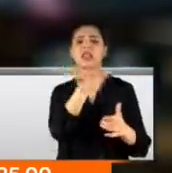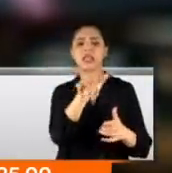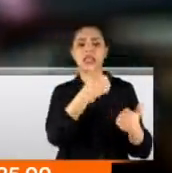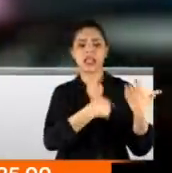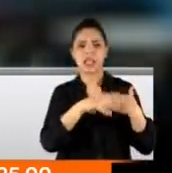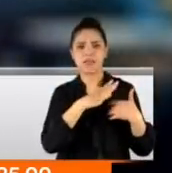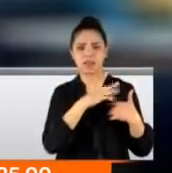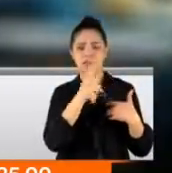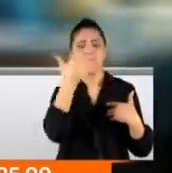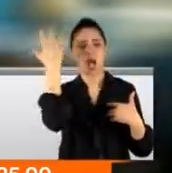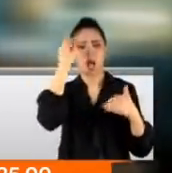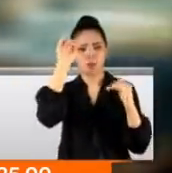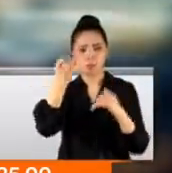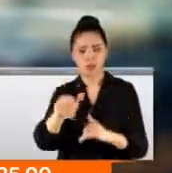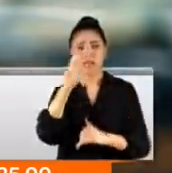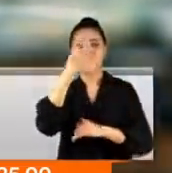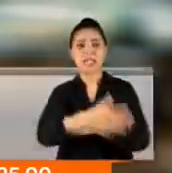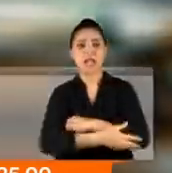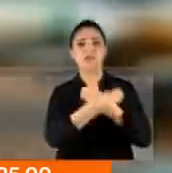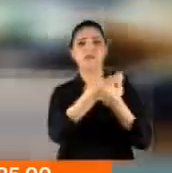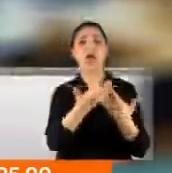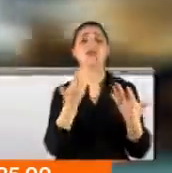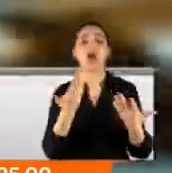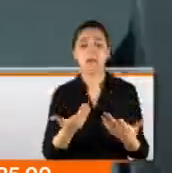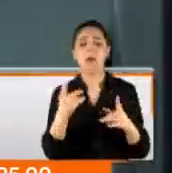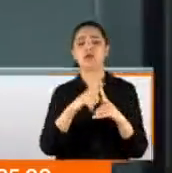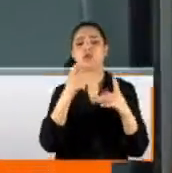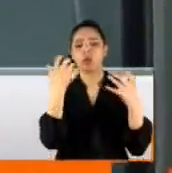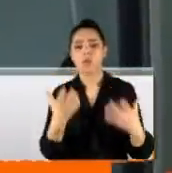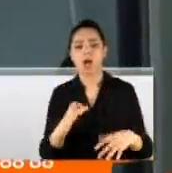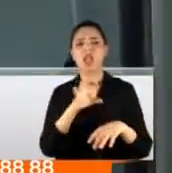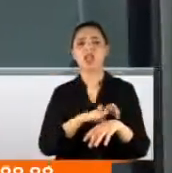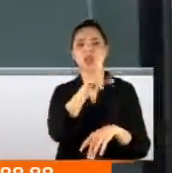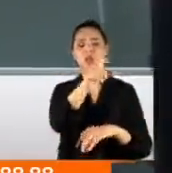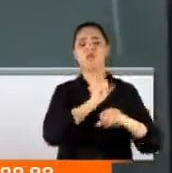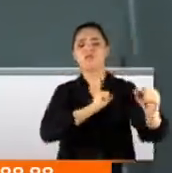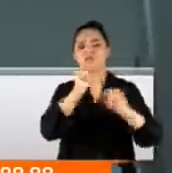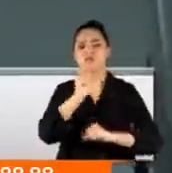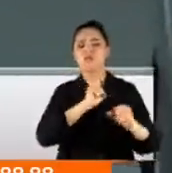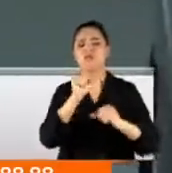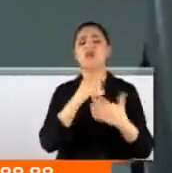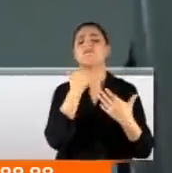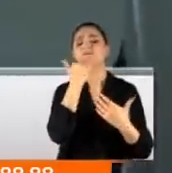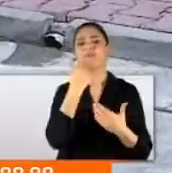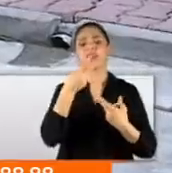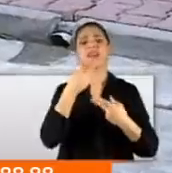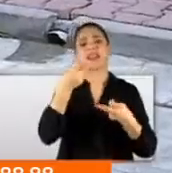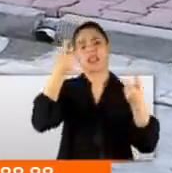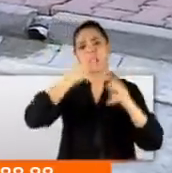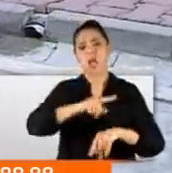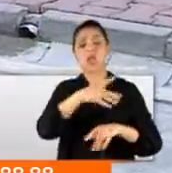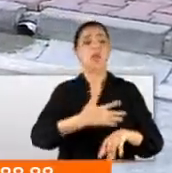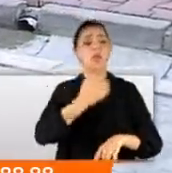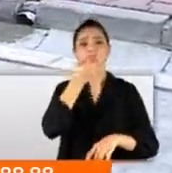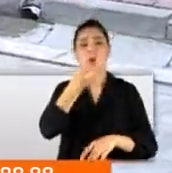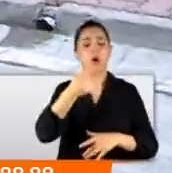vardı. Ambulans gelip ilk yardımı yaptı ama durumu ağırdı. Doktorlar genç kadını yaşatmak için uğraştı ama olmadı. O acı